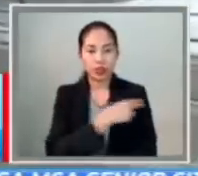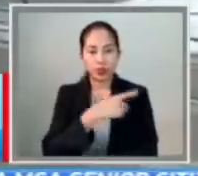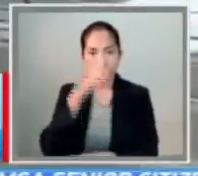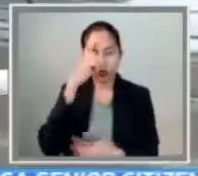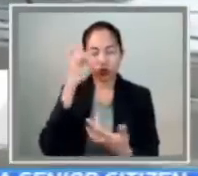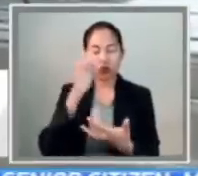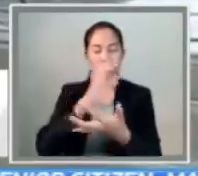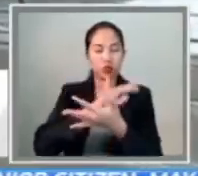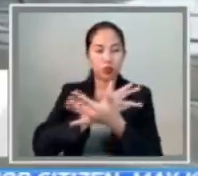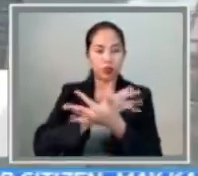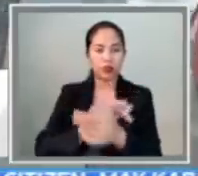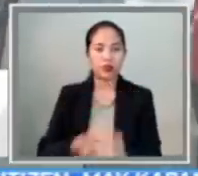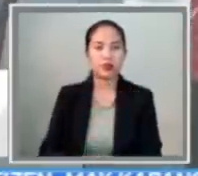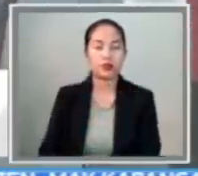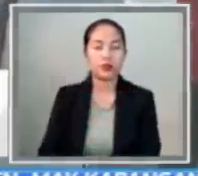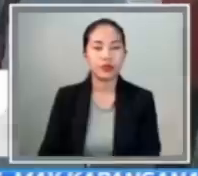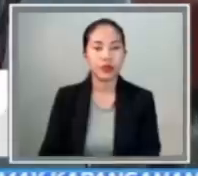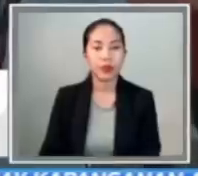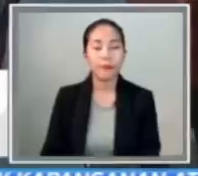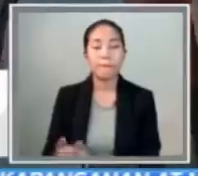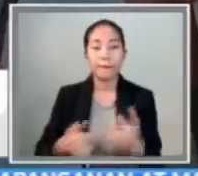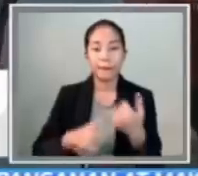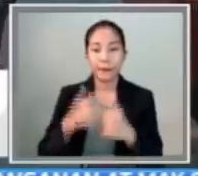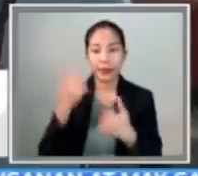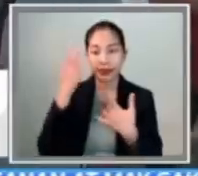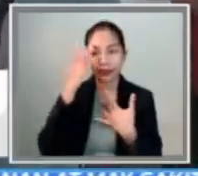Karamihan ng mga cases natin are mild. This is one way of